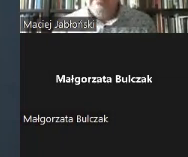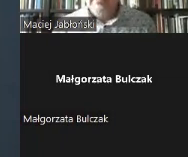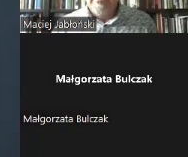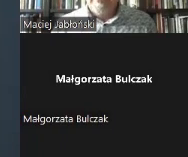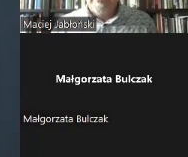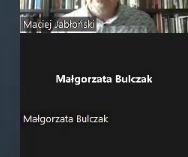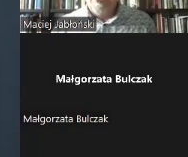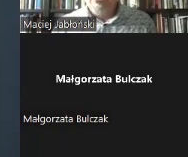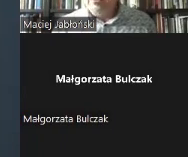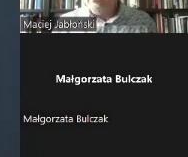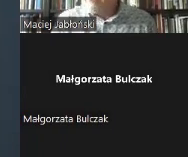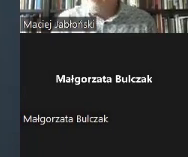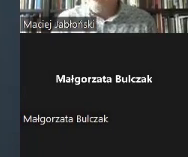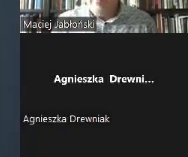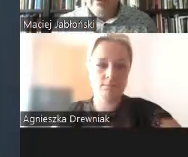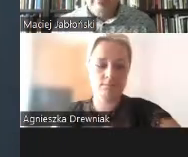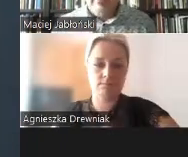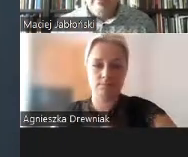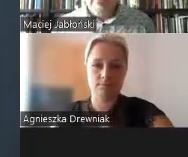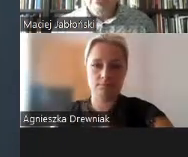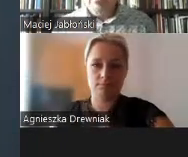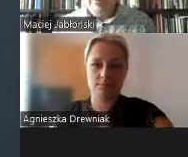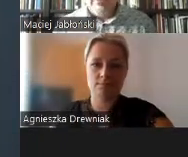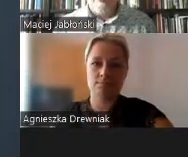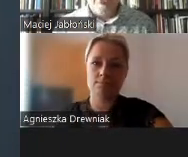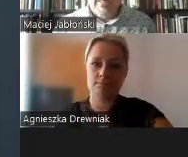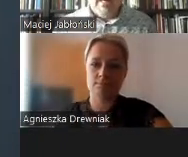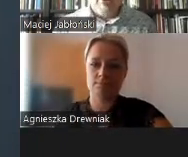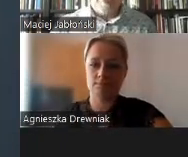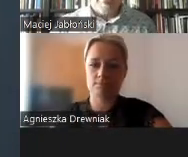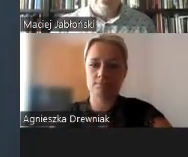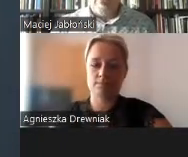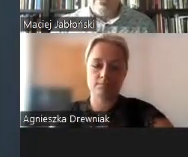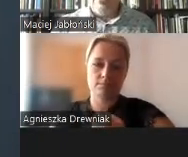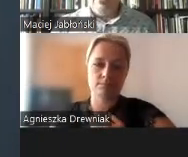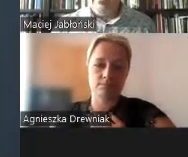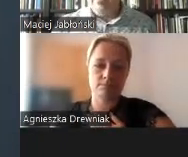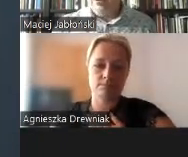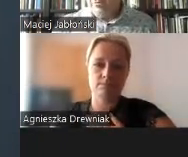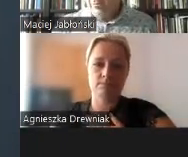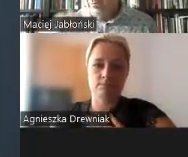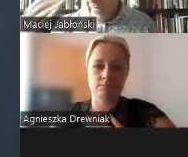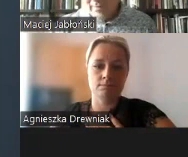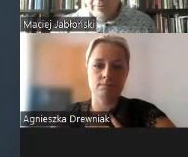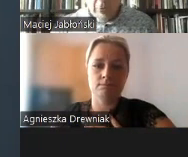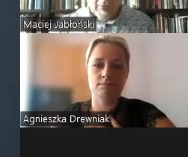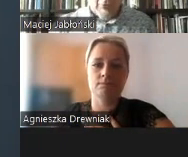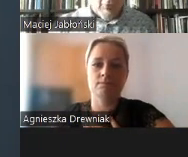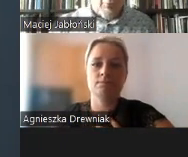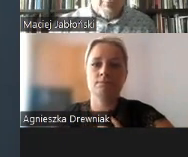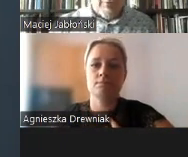okrutna, czy tego nie potrafimy i czy będziemy czekać na coś, a coś wyskoczy.